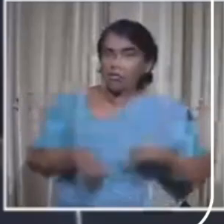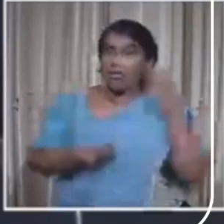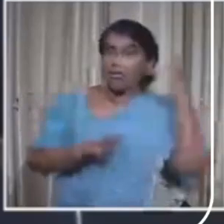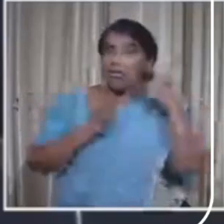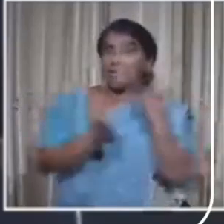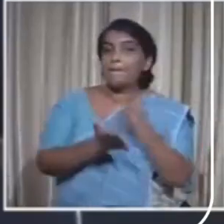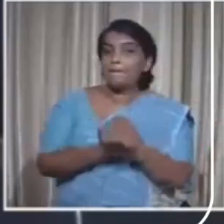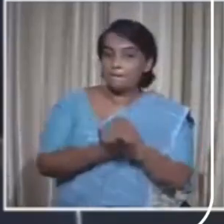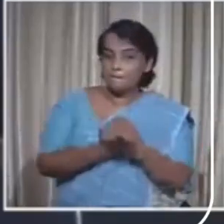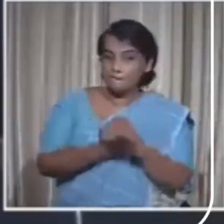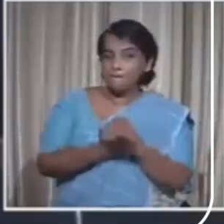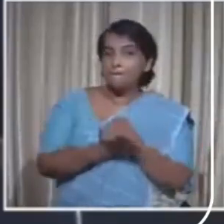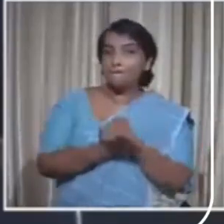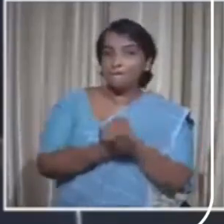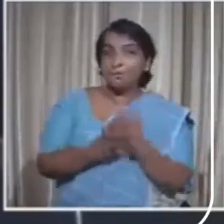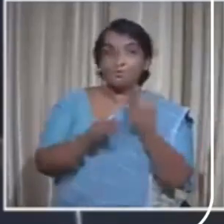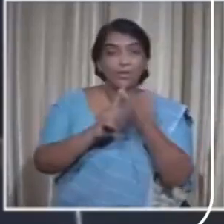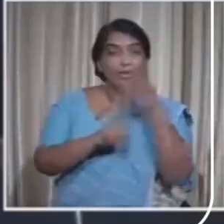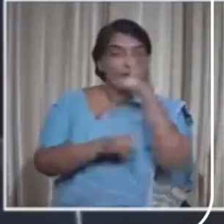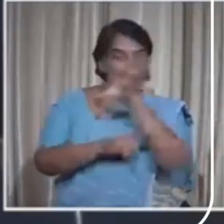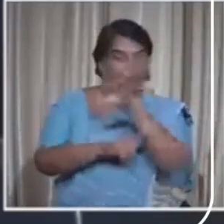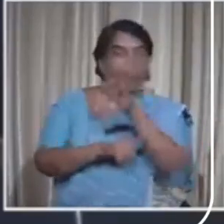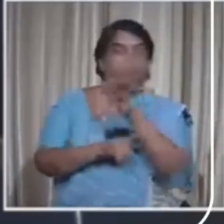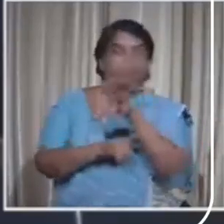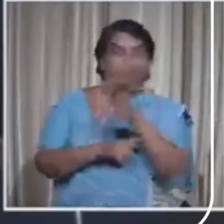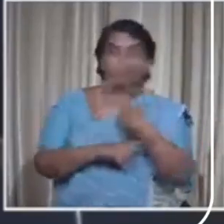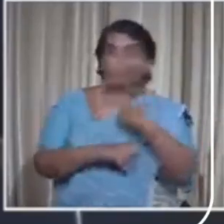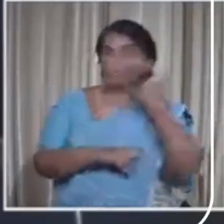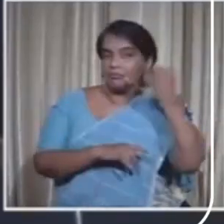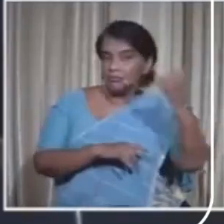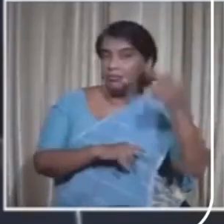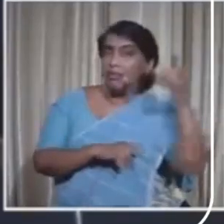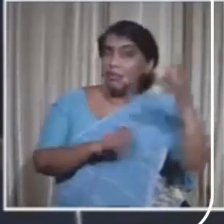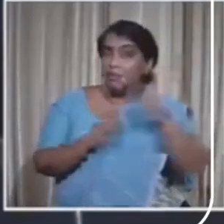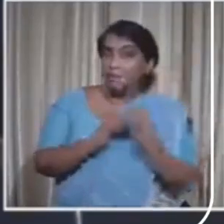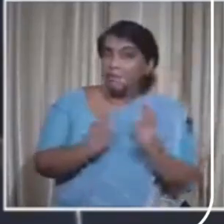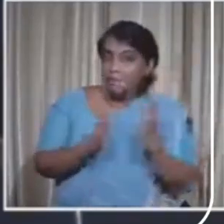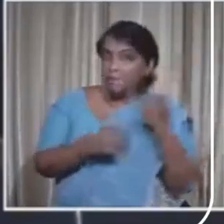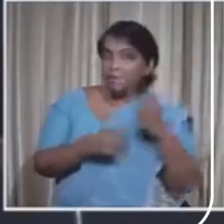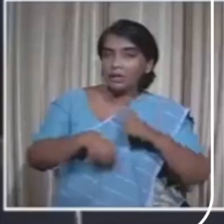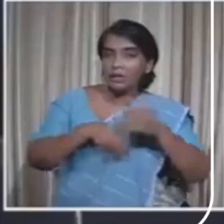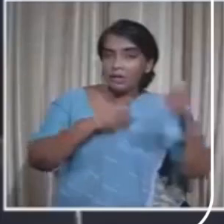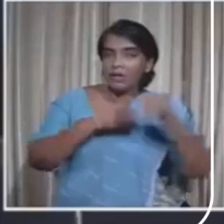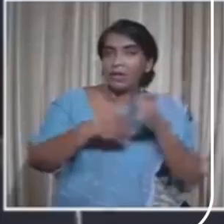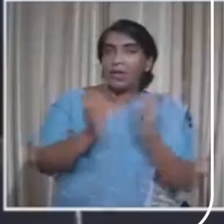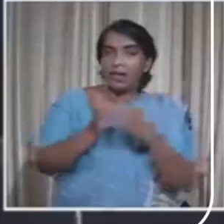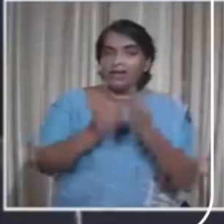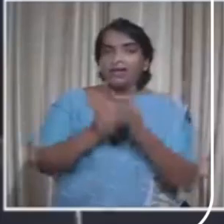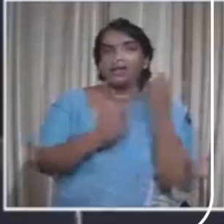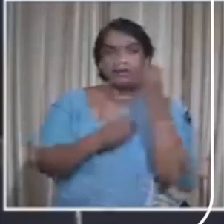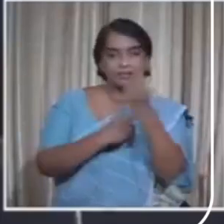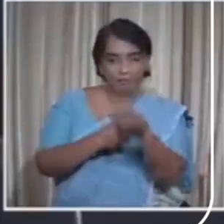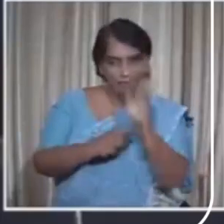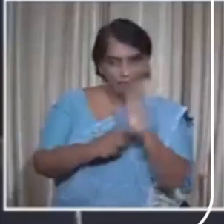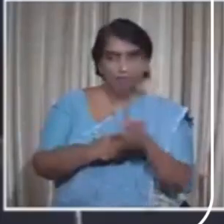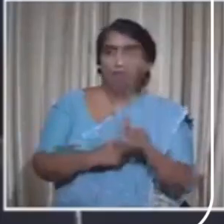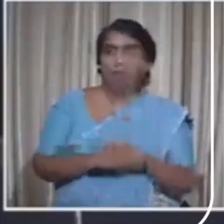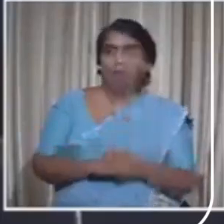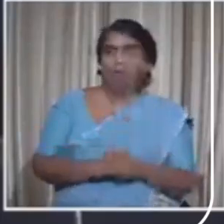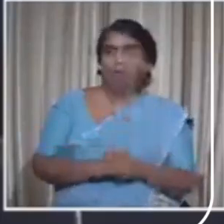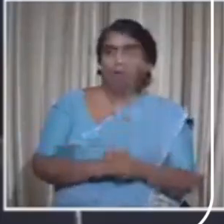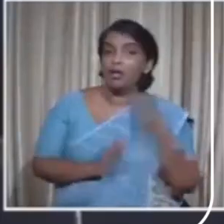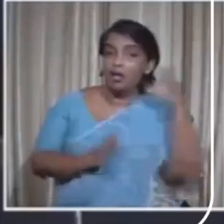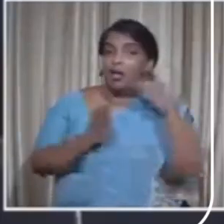බැංකුවේ අපේ මේ කලාපීය නියෝජිතා කතා කරමු කිව්වා. එතන පටන් ගත්තොත් කෙටි කාලීන ණය අපි ලබලා දෙයි කියලා.